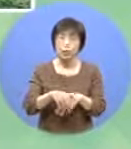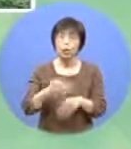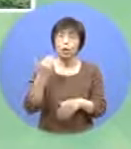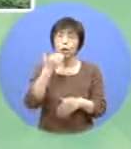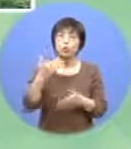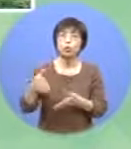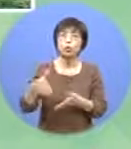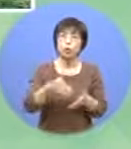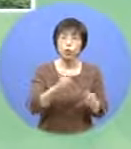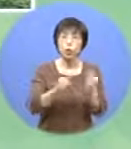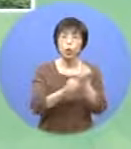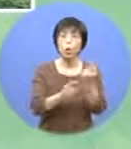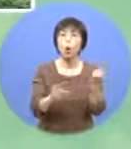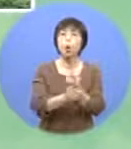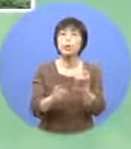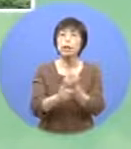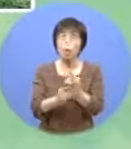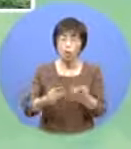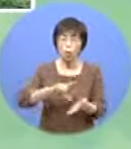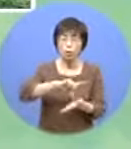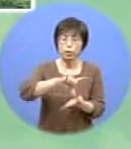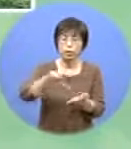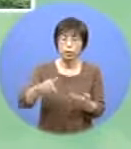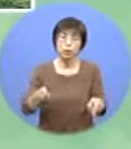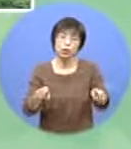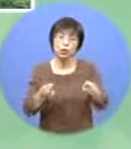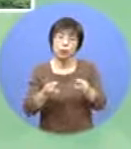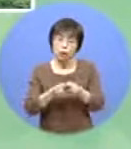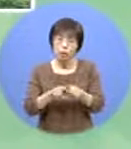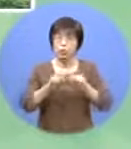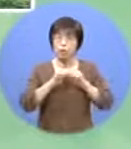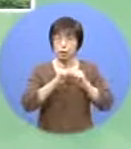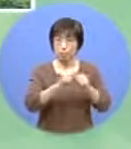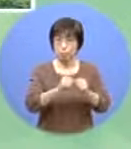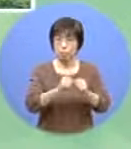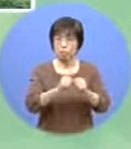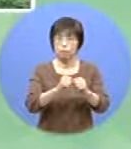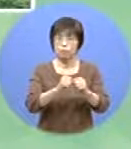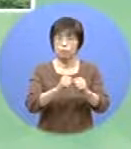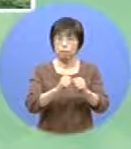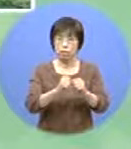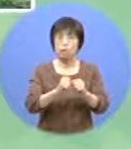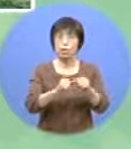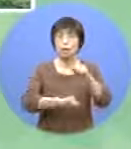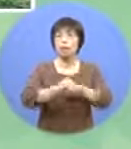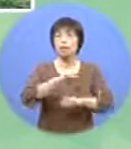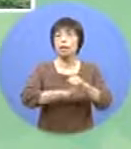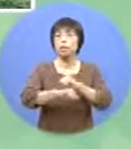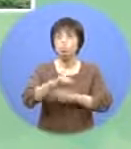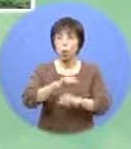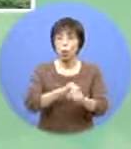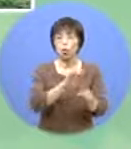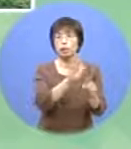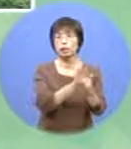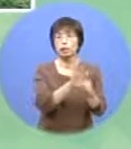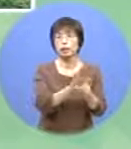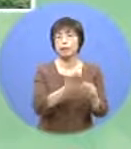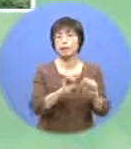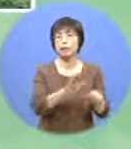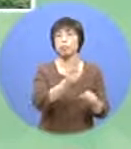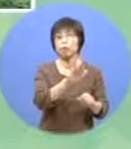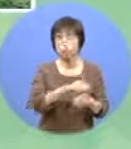の保全を地域の方共同で実施するという共同活動に対して支援しております